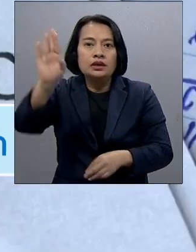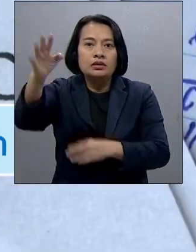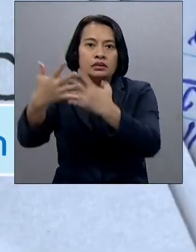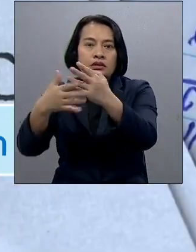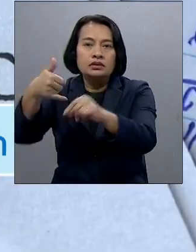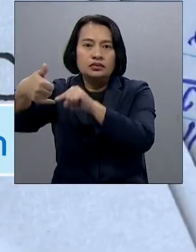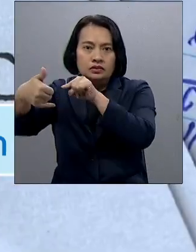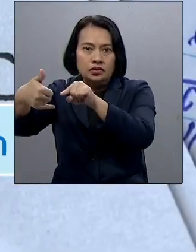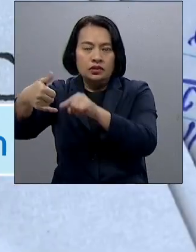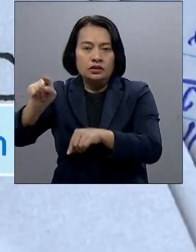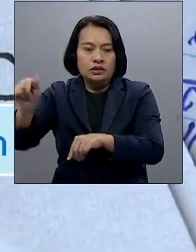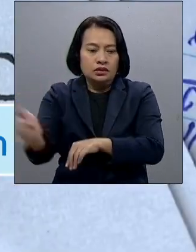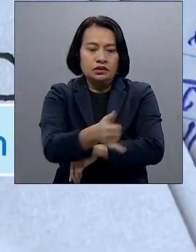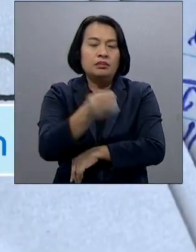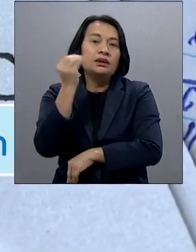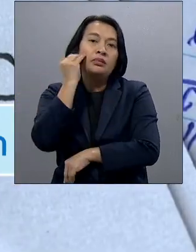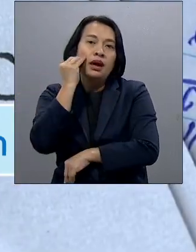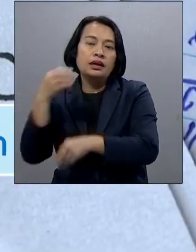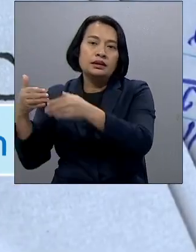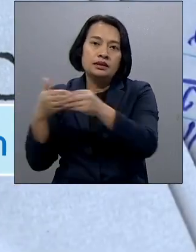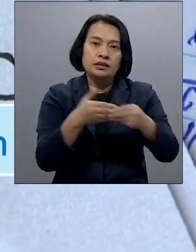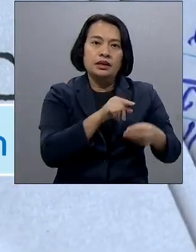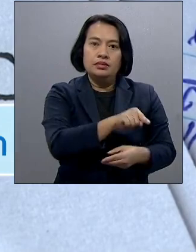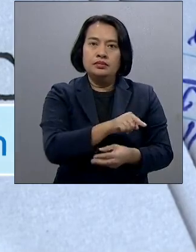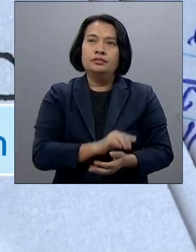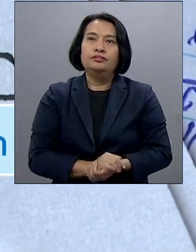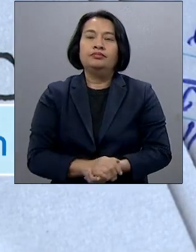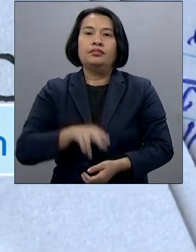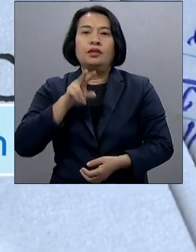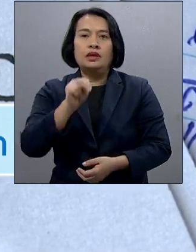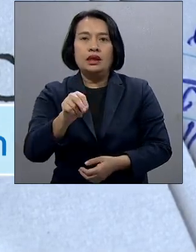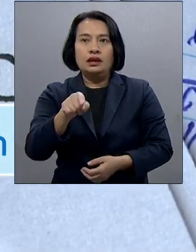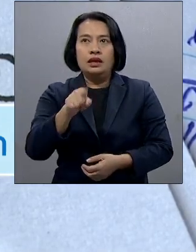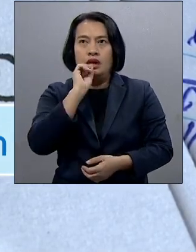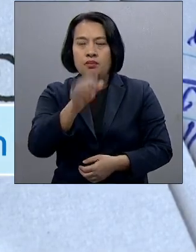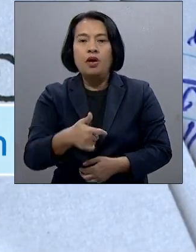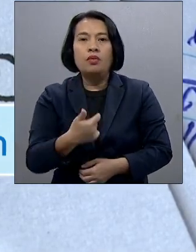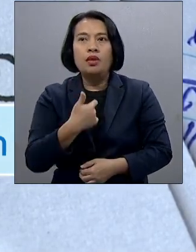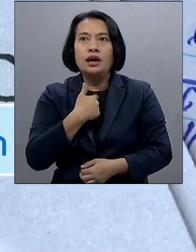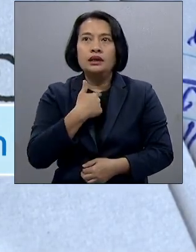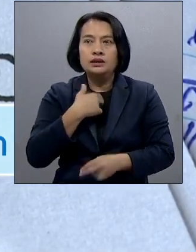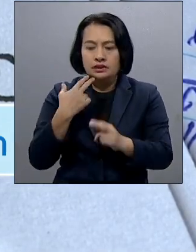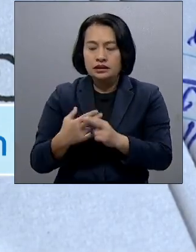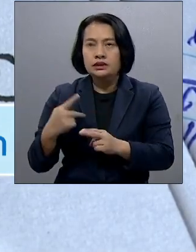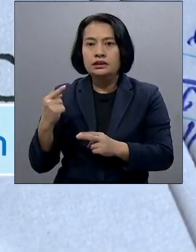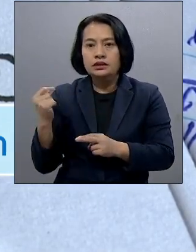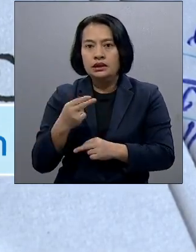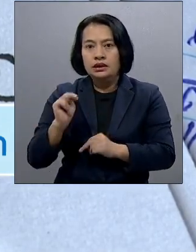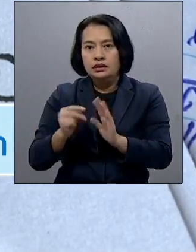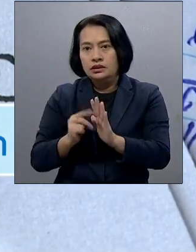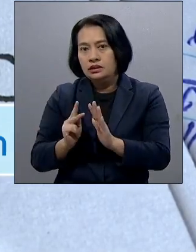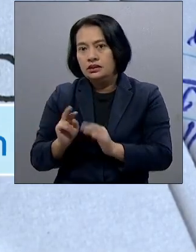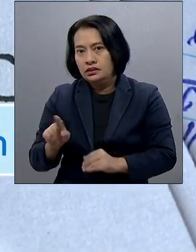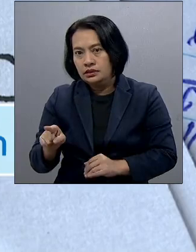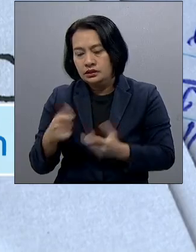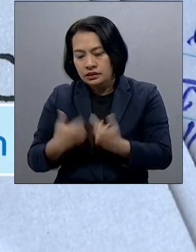อกว่าเดี๋ยวจะกลับมาส่งที่บ้านนะก็มีการนัดหมายมีการอ้างชื่อว่าเขาคือนายธนากรนะคะแต่